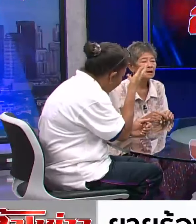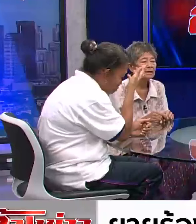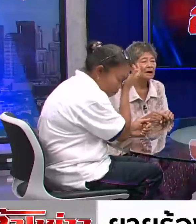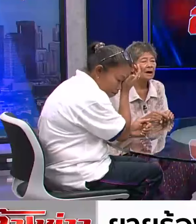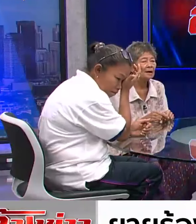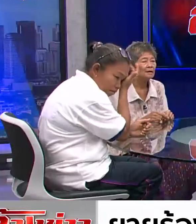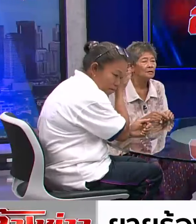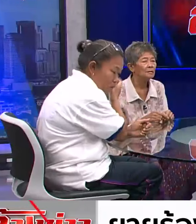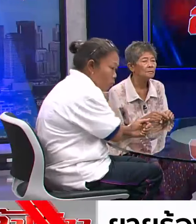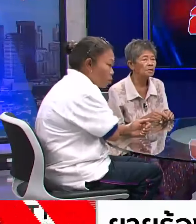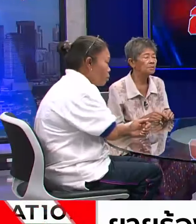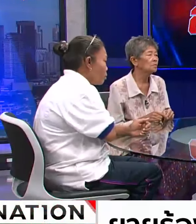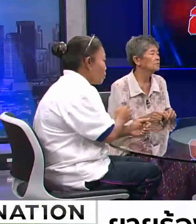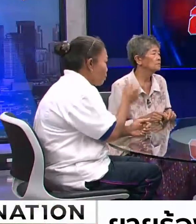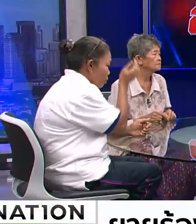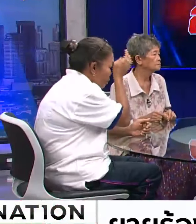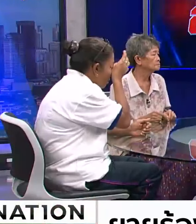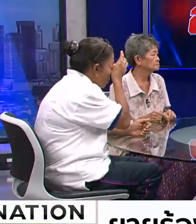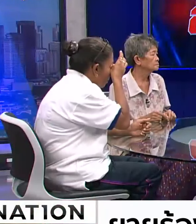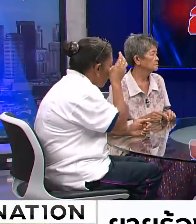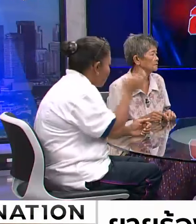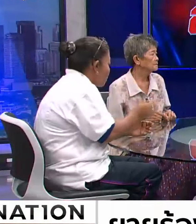อ้ขันขาได้กับขาแล้วเนาะบริจง